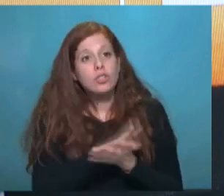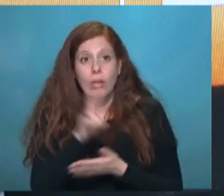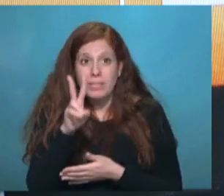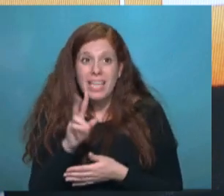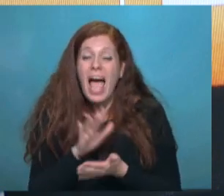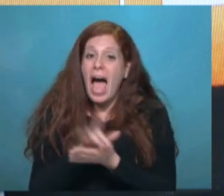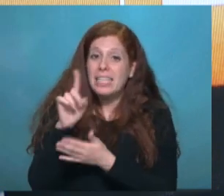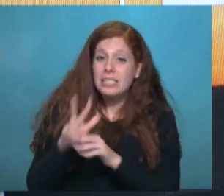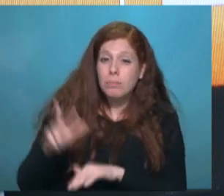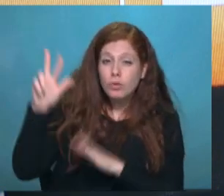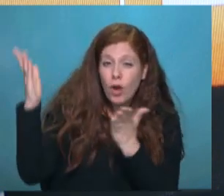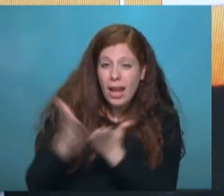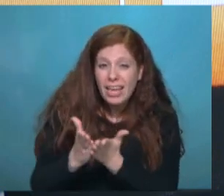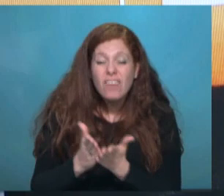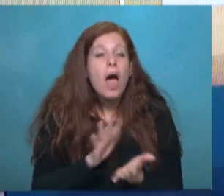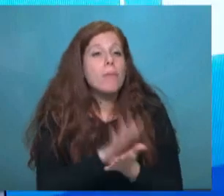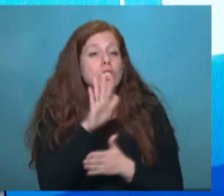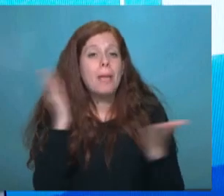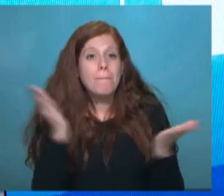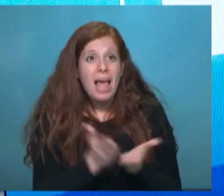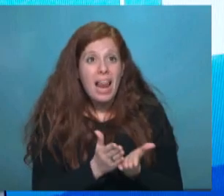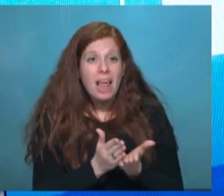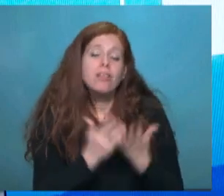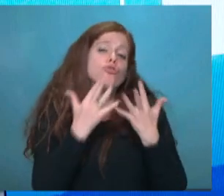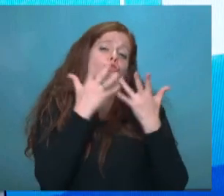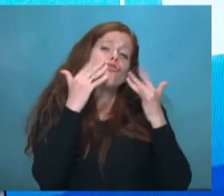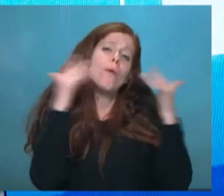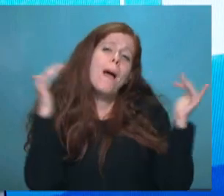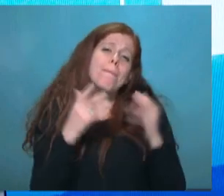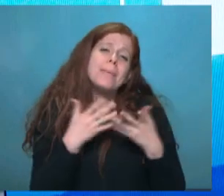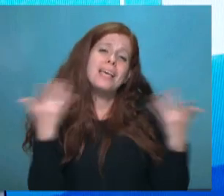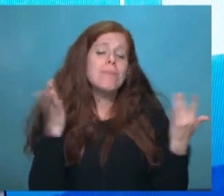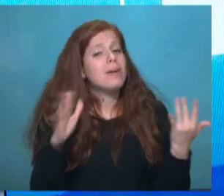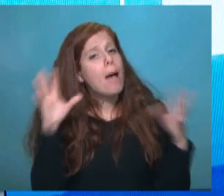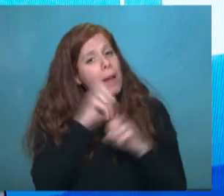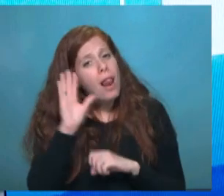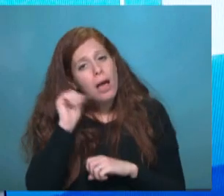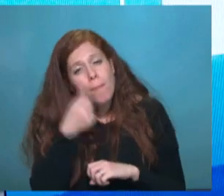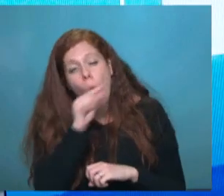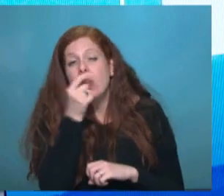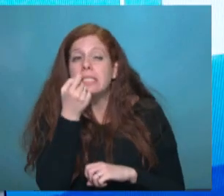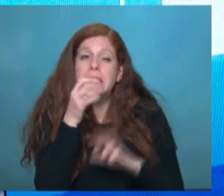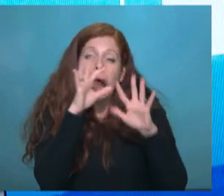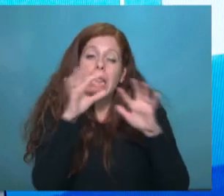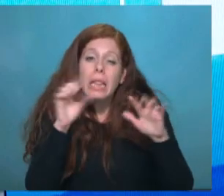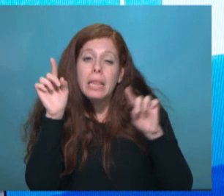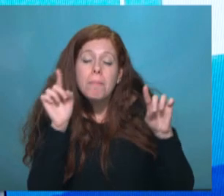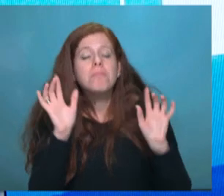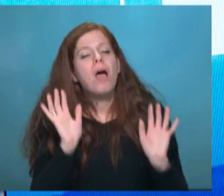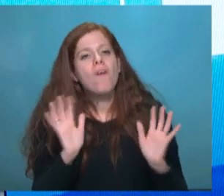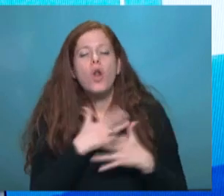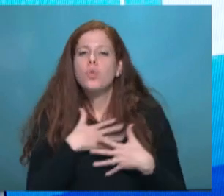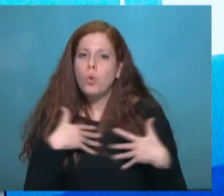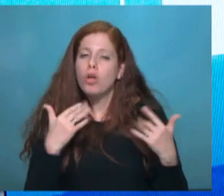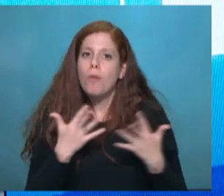בצפון הנגב, 15 מעלות באילת, שמיים בהירים לחלוטין, גם הלילה, גם אחר, אולי פה ושם קצת עננים גבוהים, אבל התחושה היא